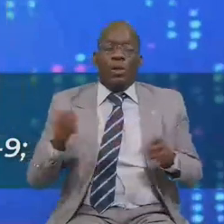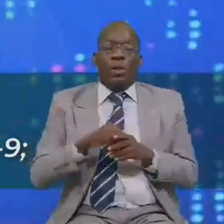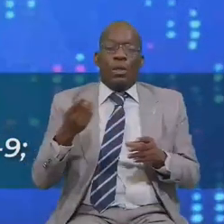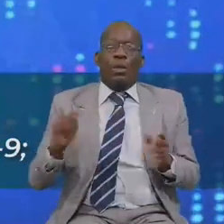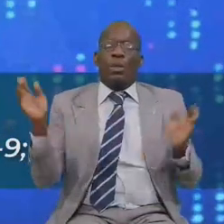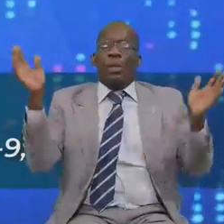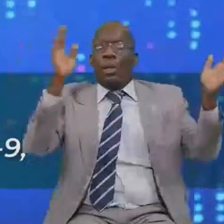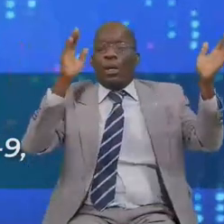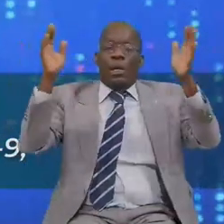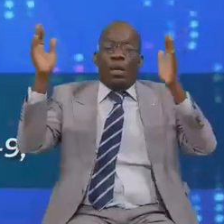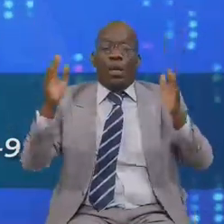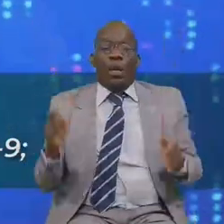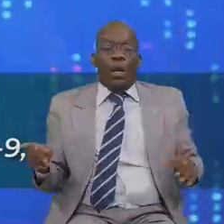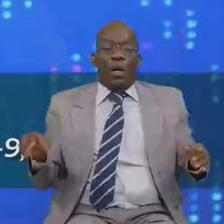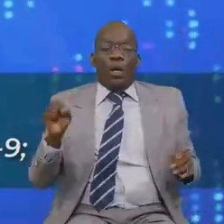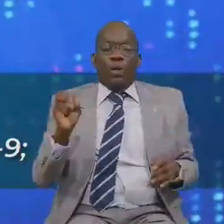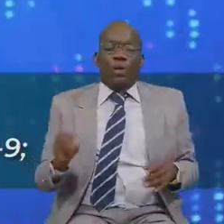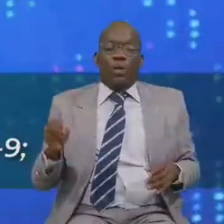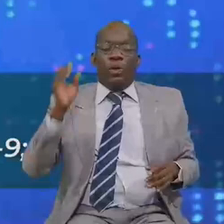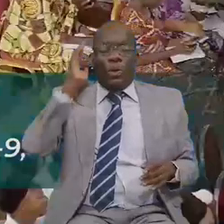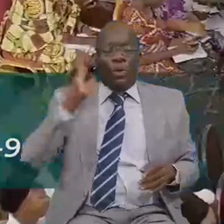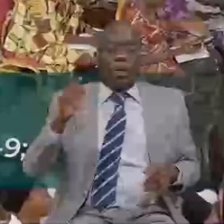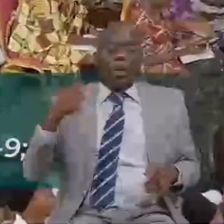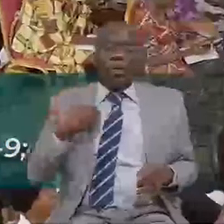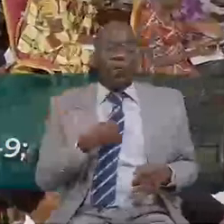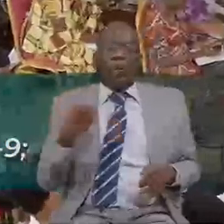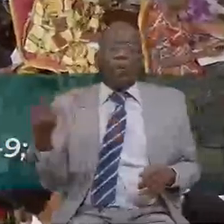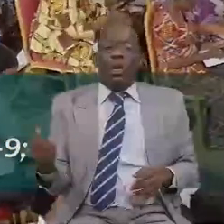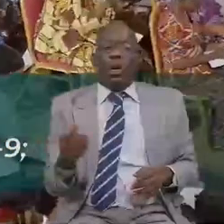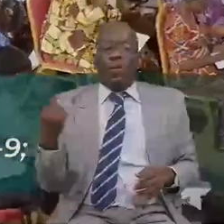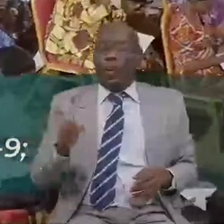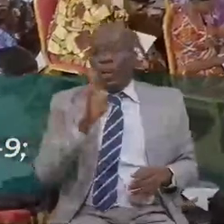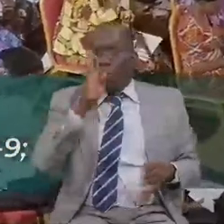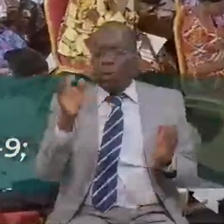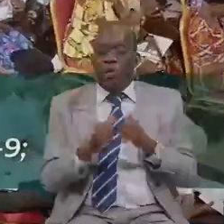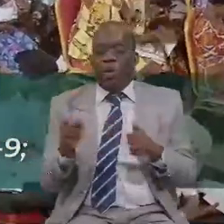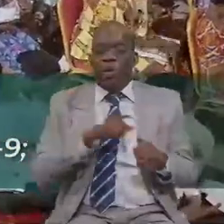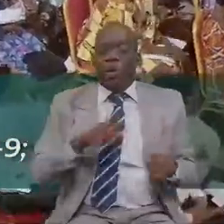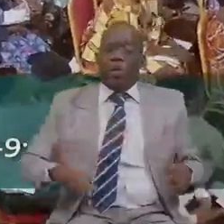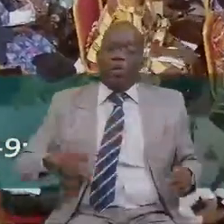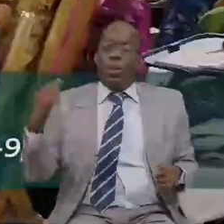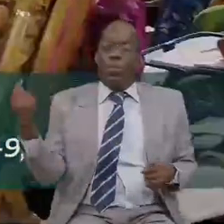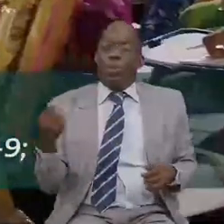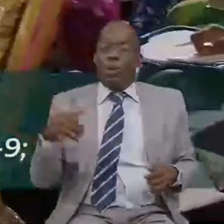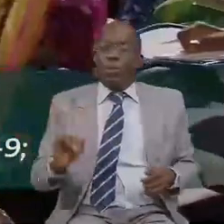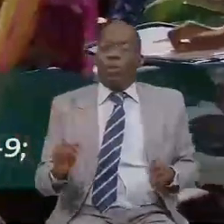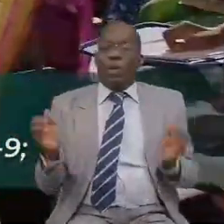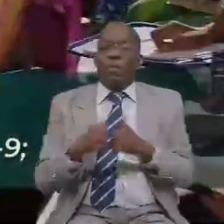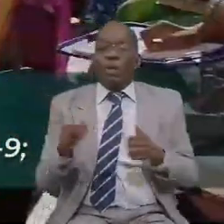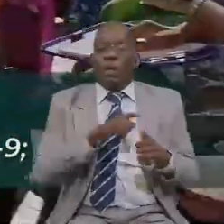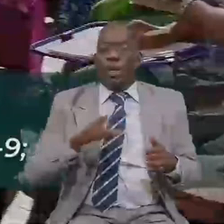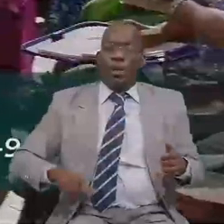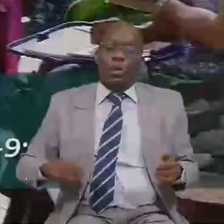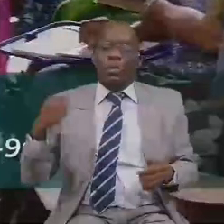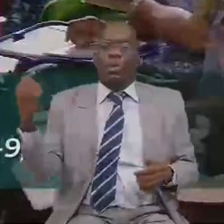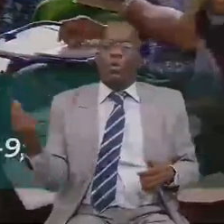nous serons pour toujours avec le Seigneur. Pour toujours avec le Seigneur. Pour